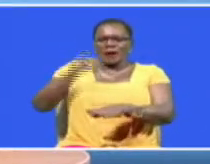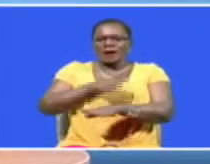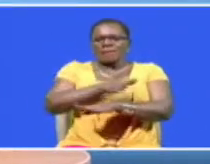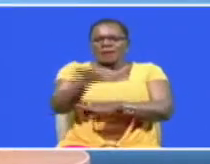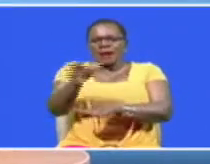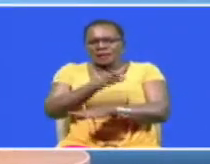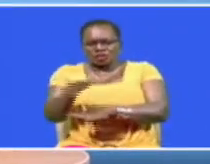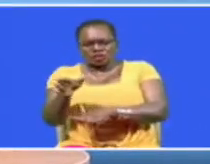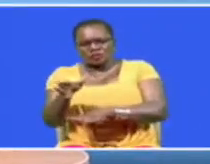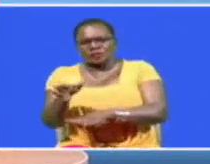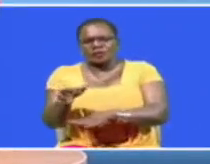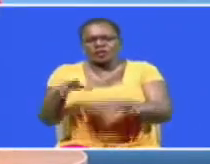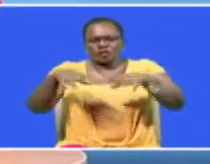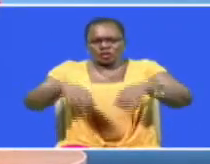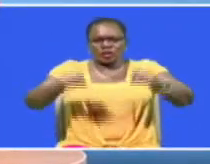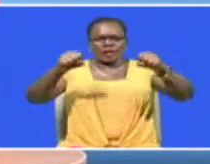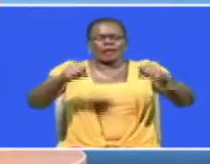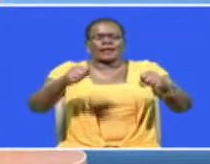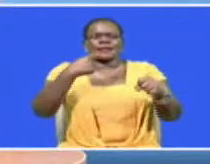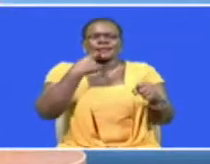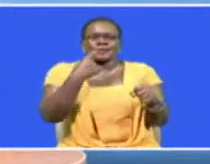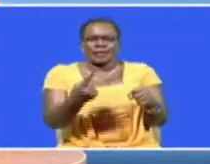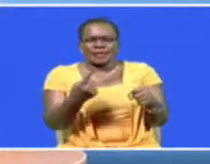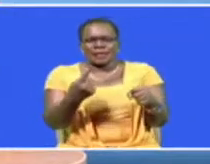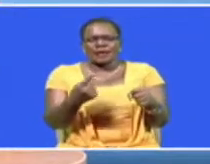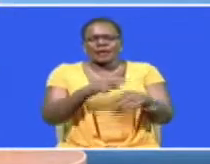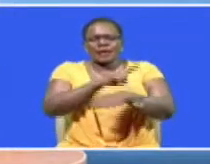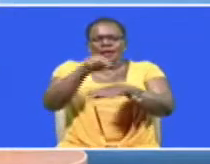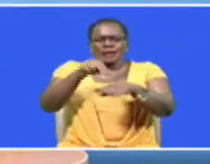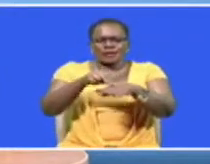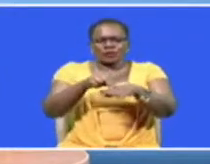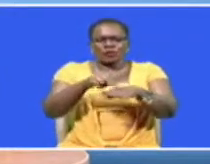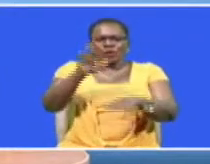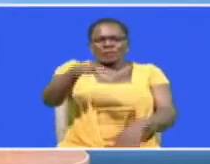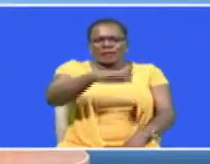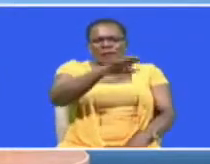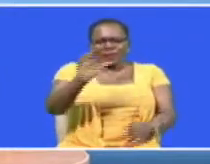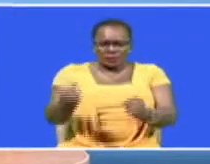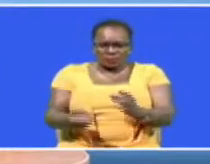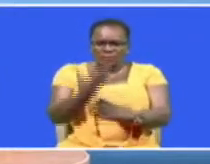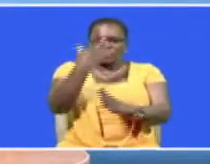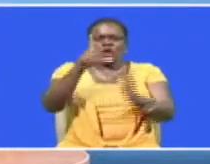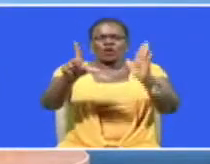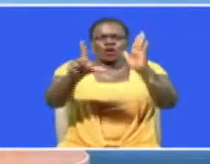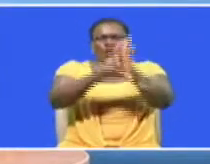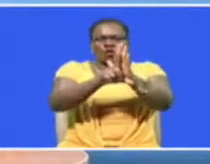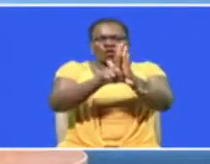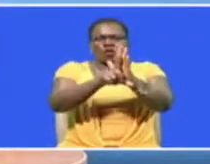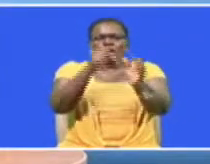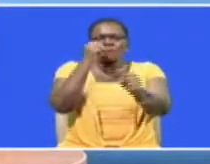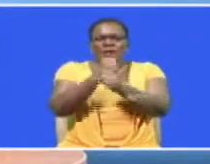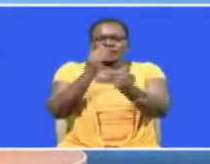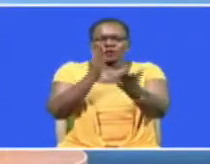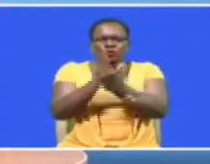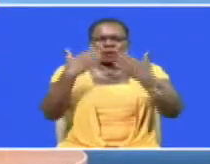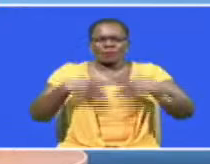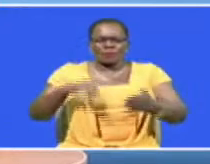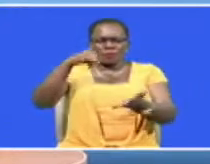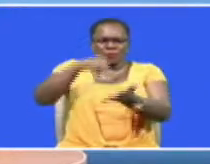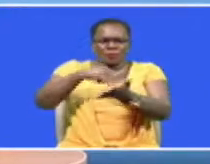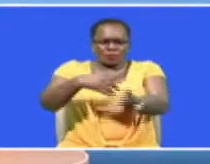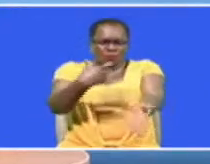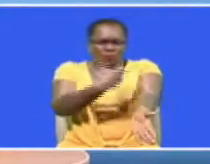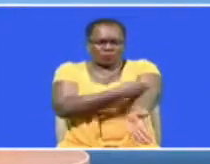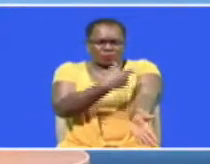Athletics Kenya Embu branch chair Stephen Njeru says the National Assembly should pass a law that will ensure that those who engage in